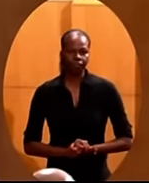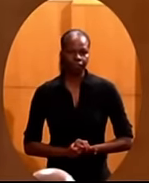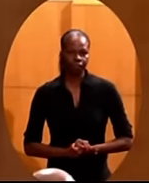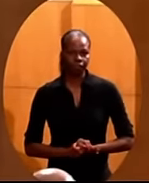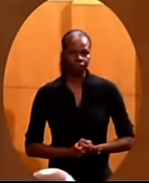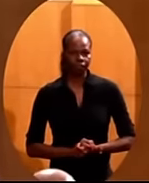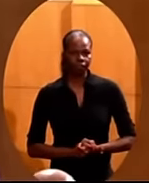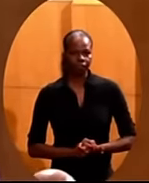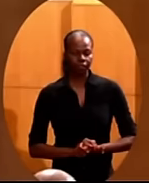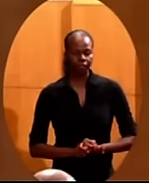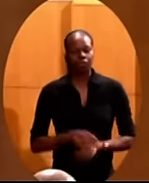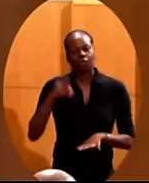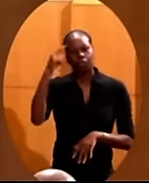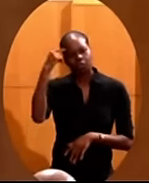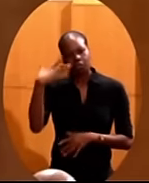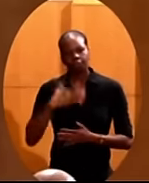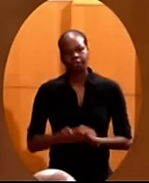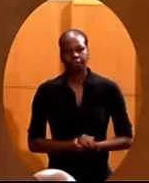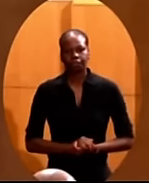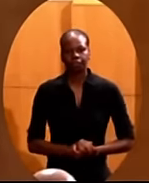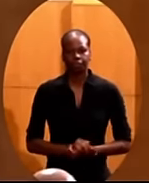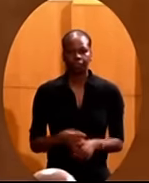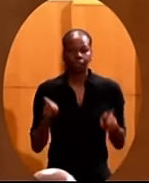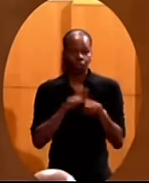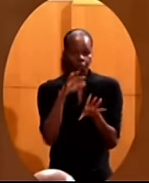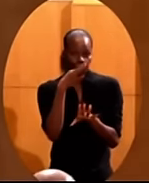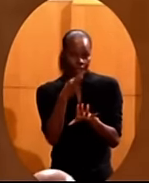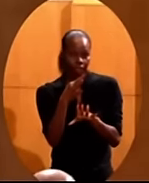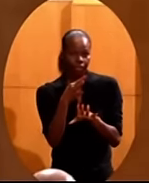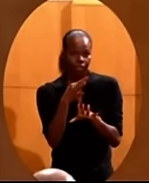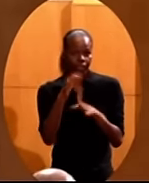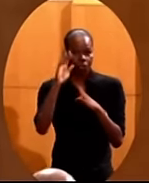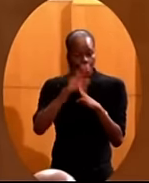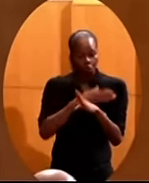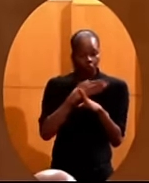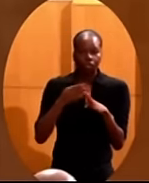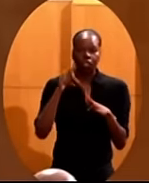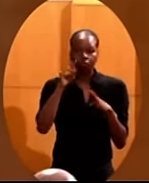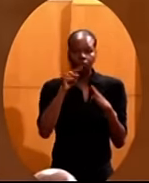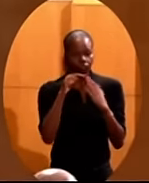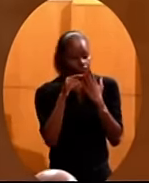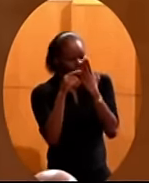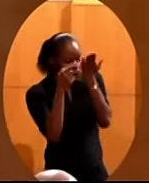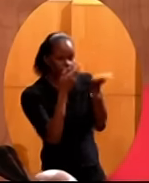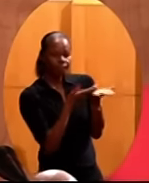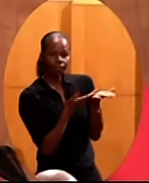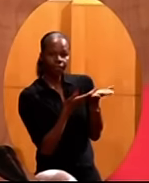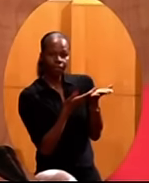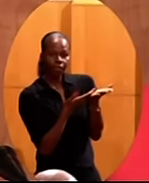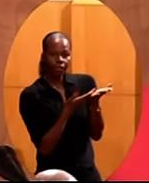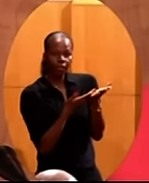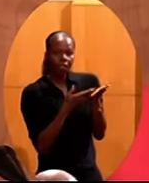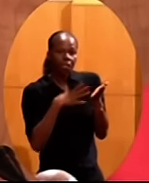Nord c'est pourquoi comme je l'ai indiqué dans notre projet que vous avez eu tous en main et que